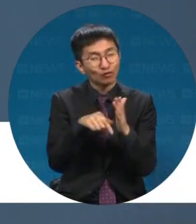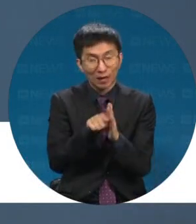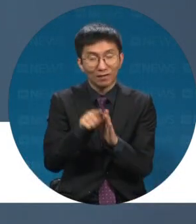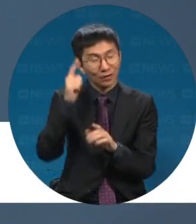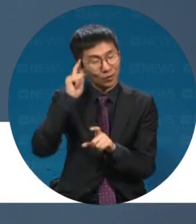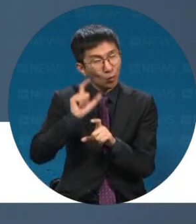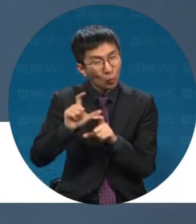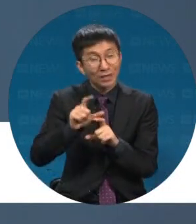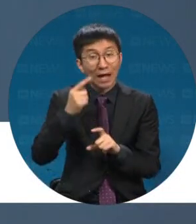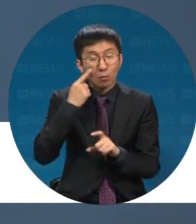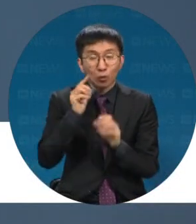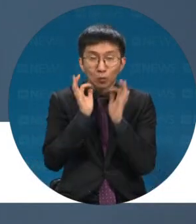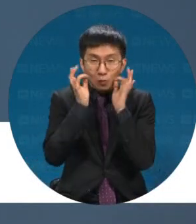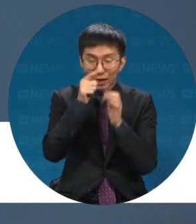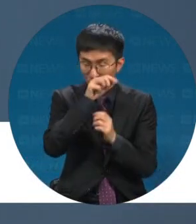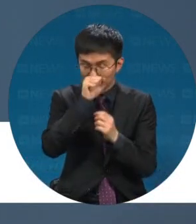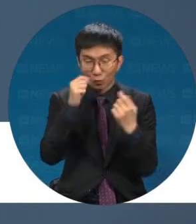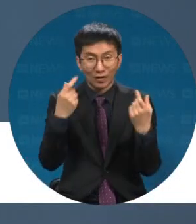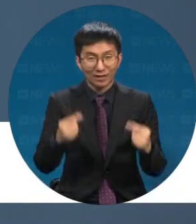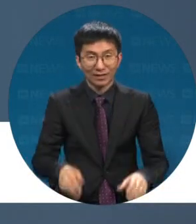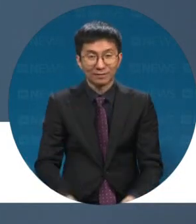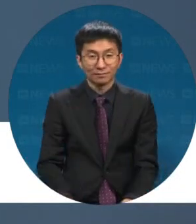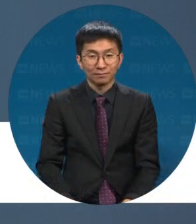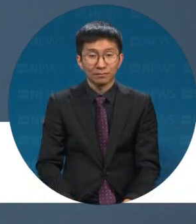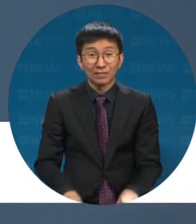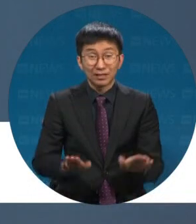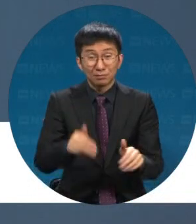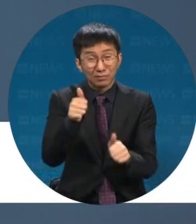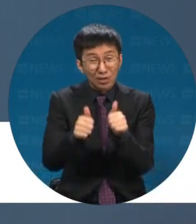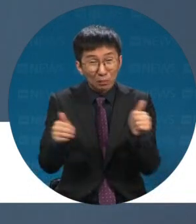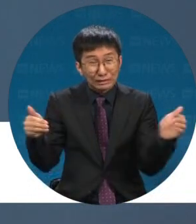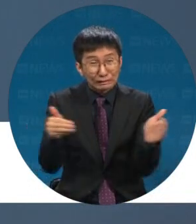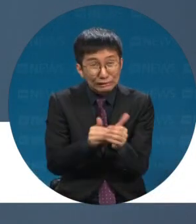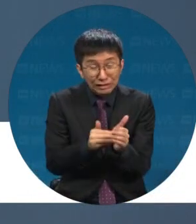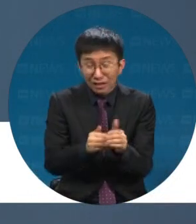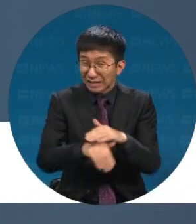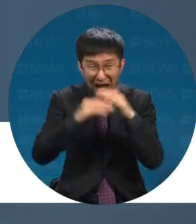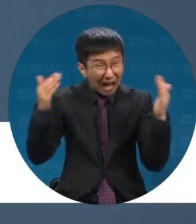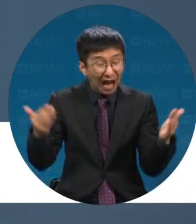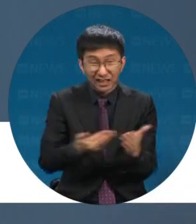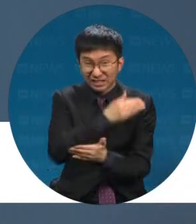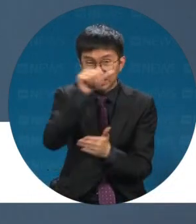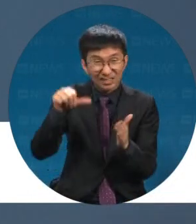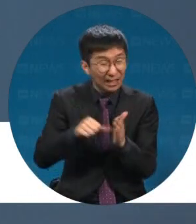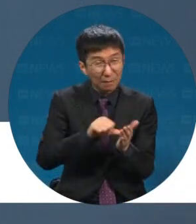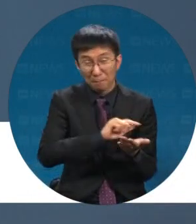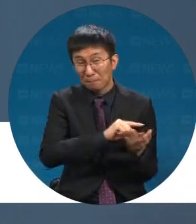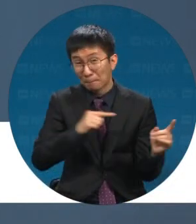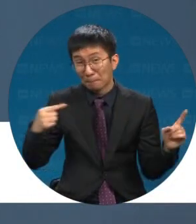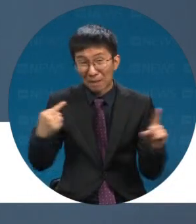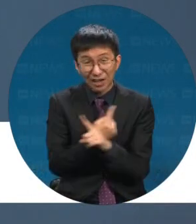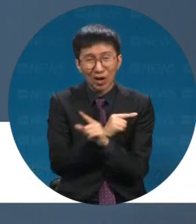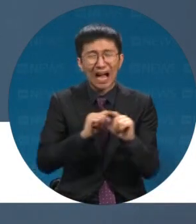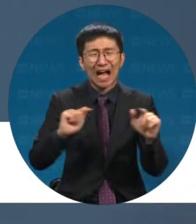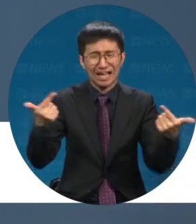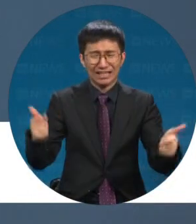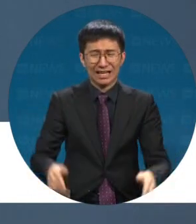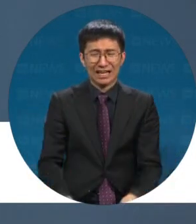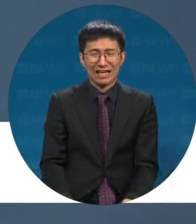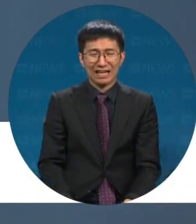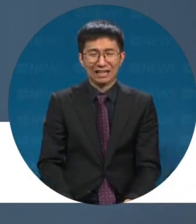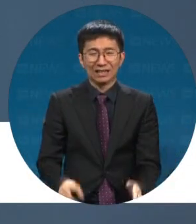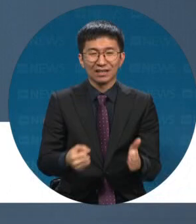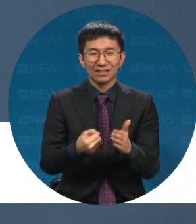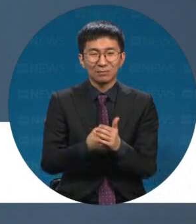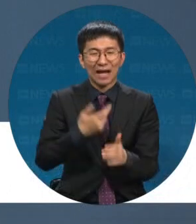플러스적인 사고방식을 좀 가졌으면 좋겠고 절대로 수능이 모든 걸 다 좌지우지하는 게 아니기 때문에 그 부탁을 오늘은